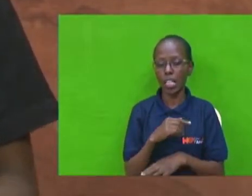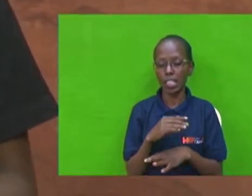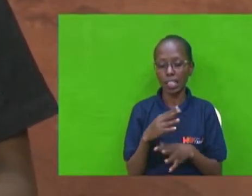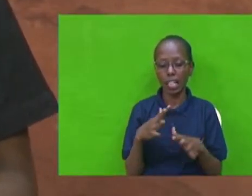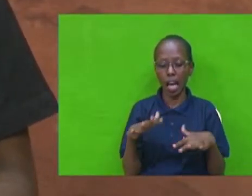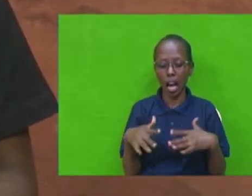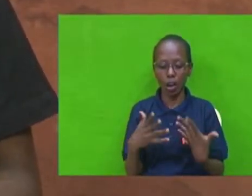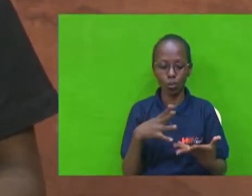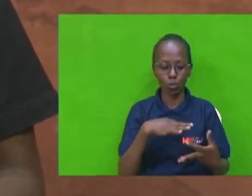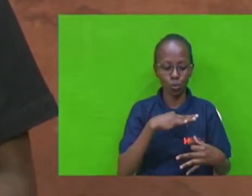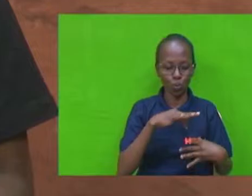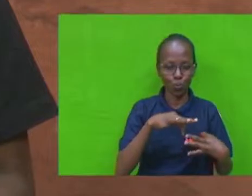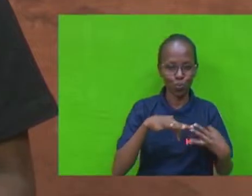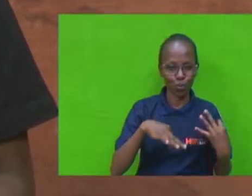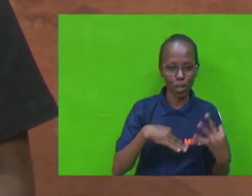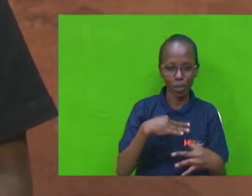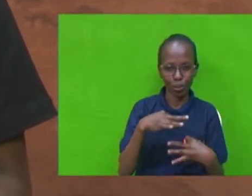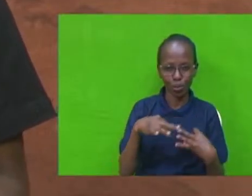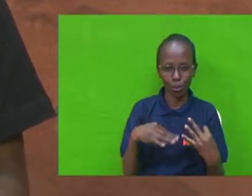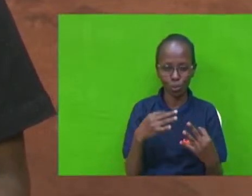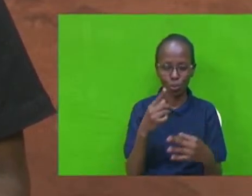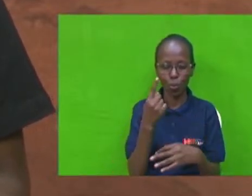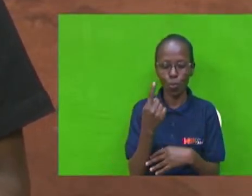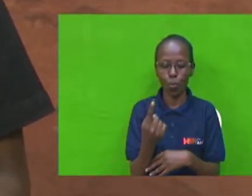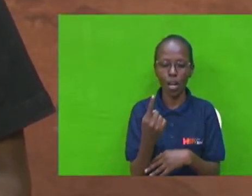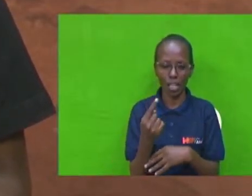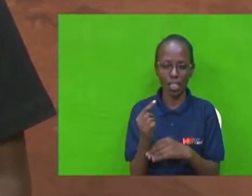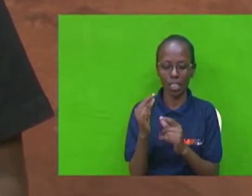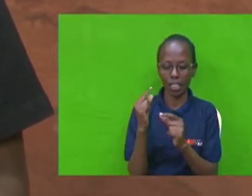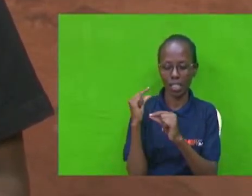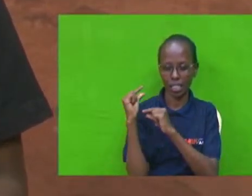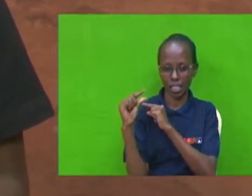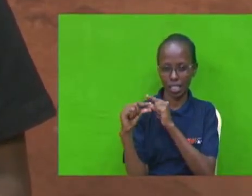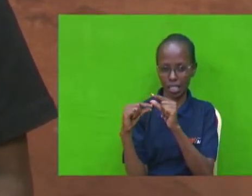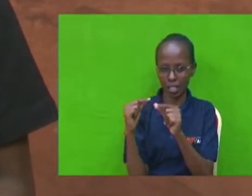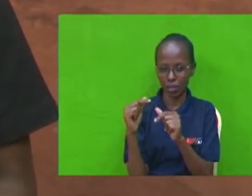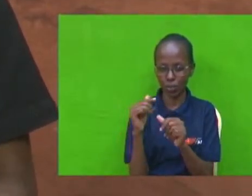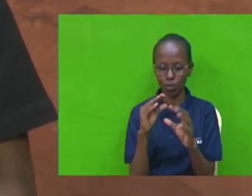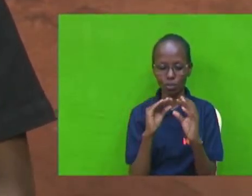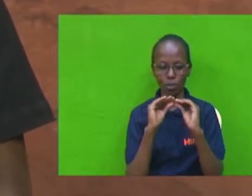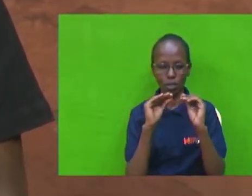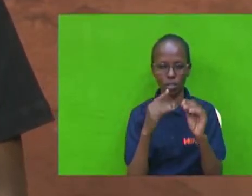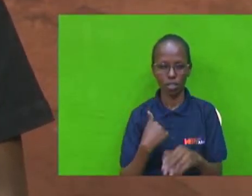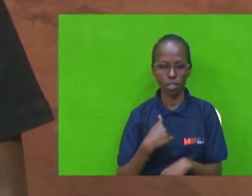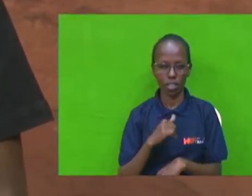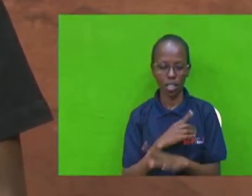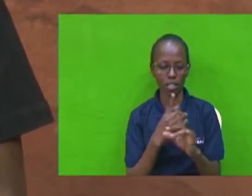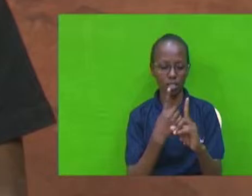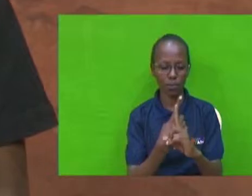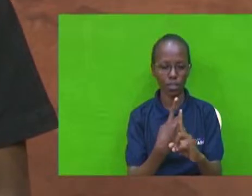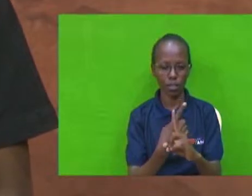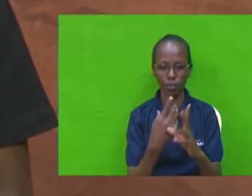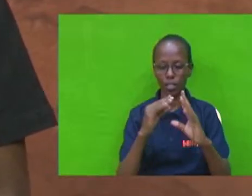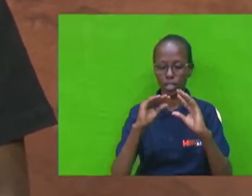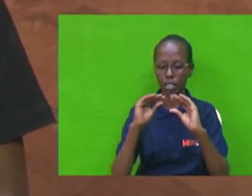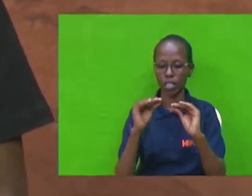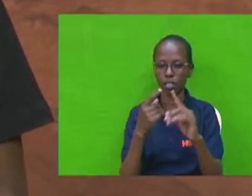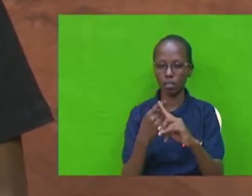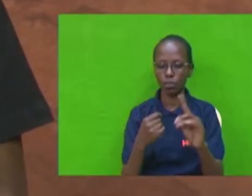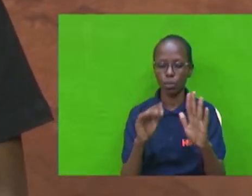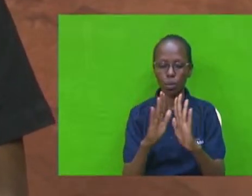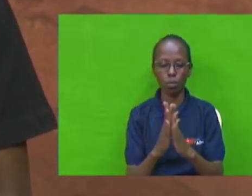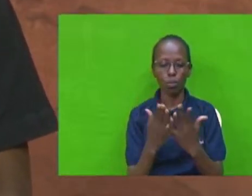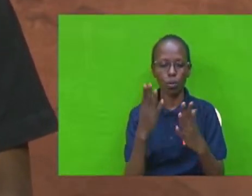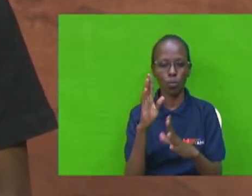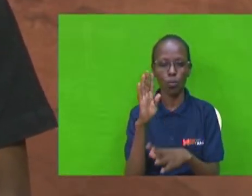ushiriki, yani umoja katika vizazi. Amekuwa akitufundisha masuala mazuri kutoka kitabu cha